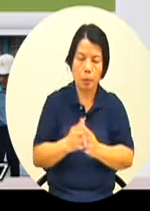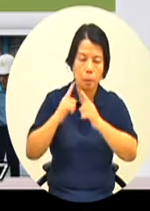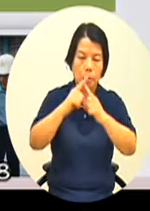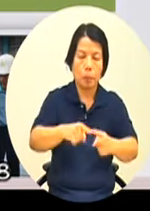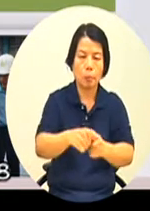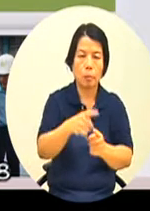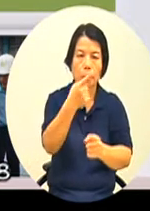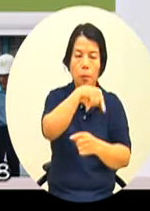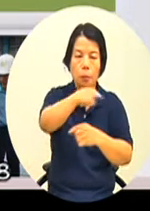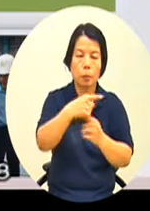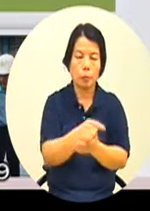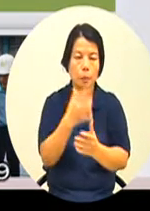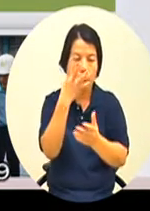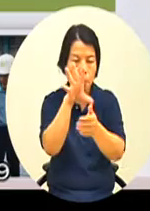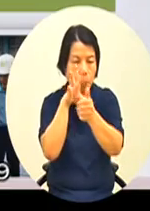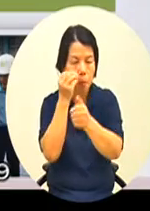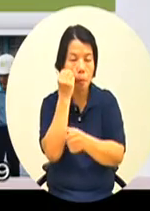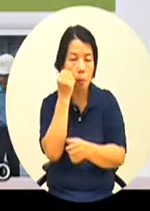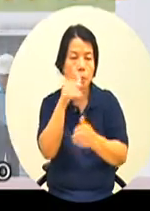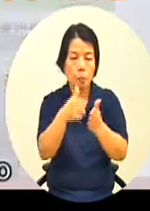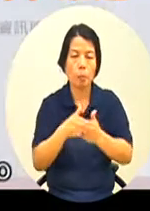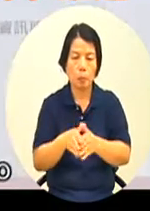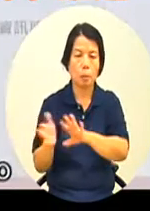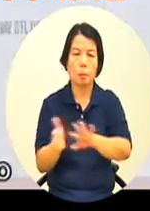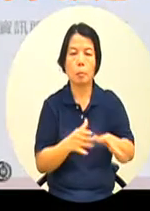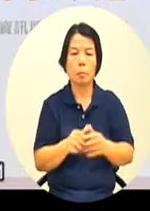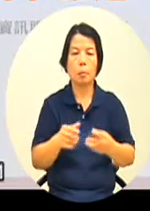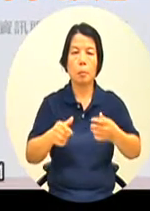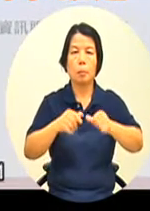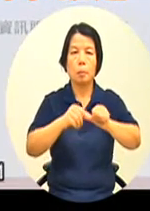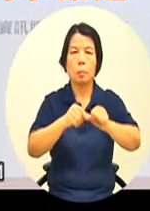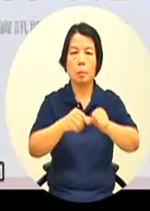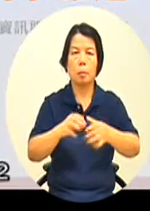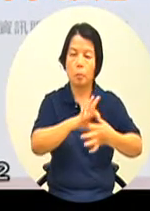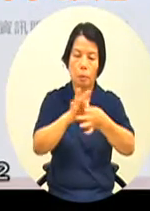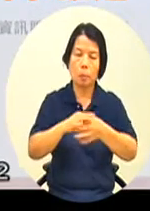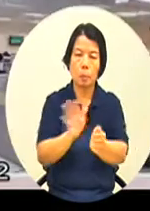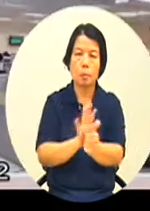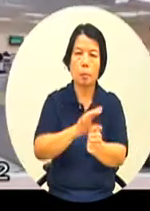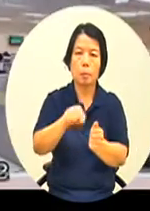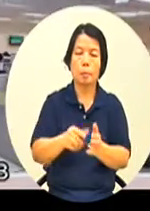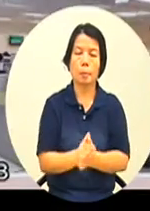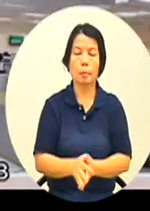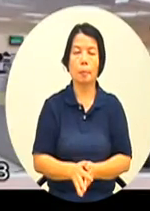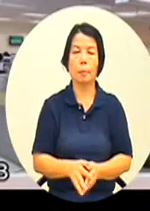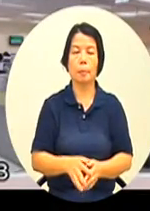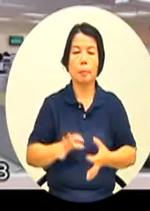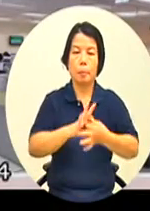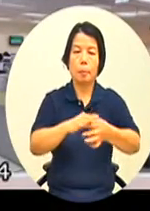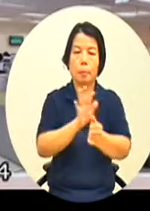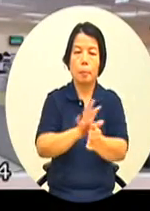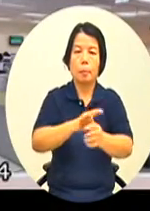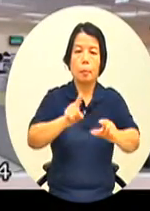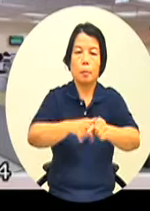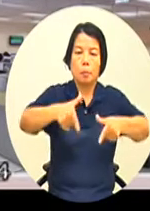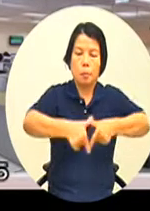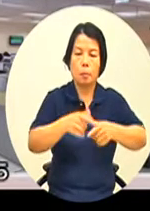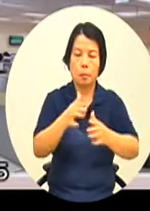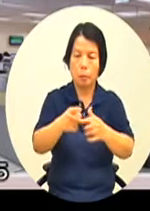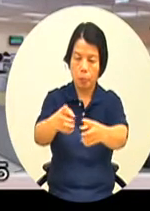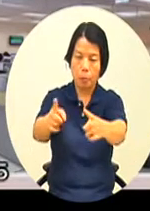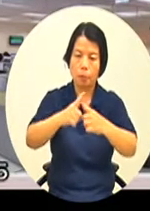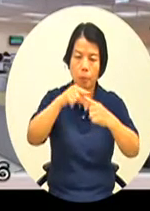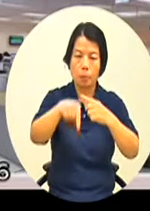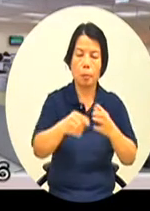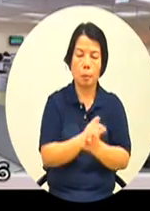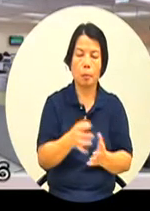升专业职能。第五部分是联合服务，联合服务中心提供临柜咨询、陈